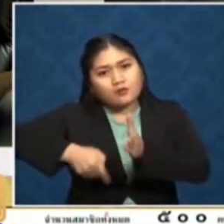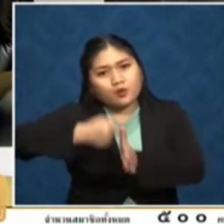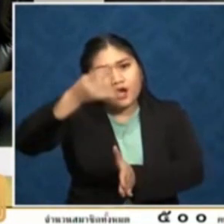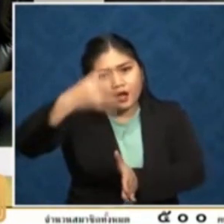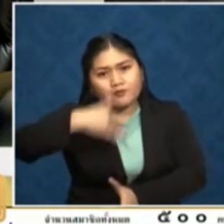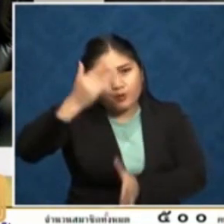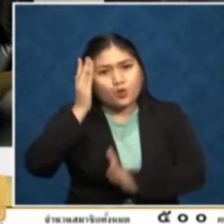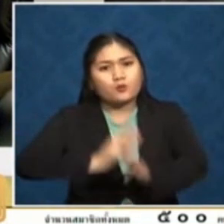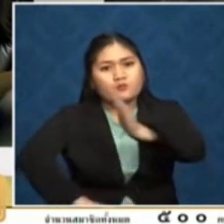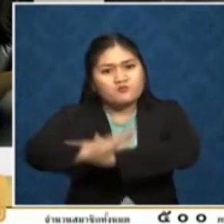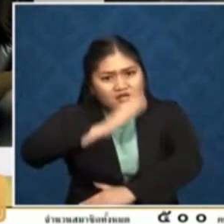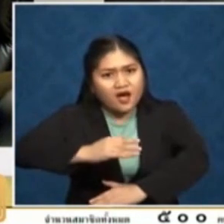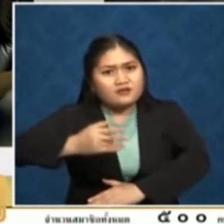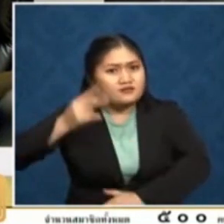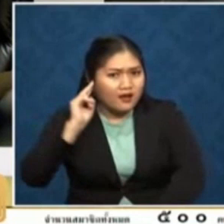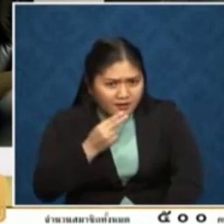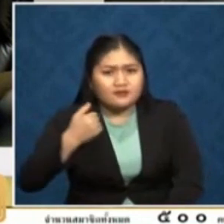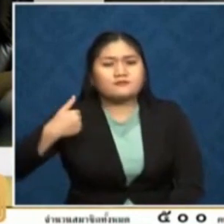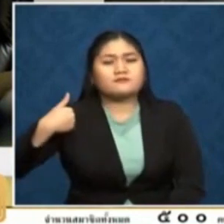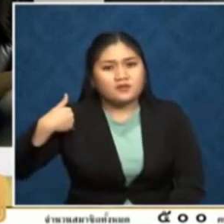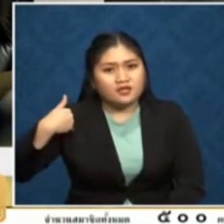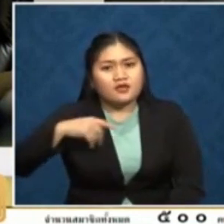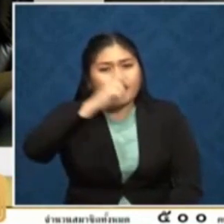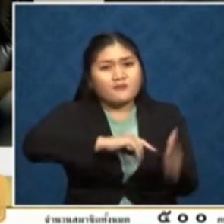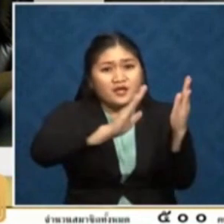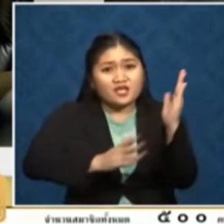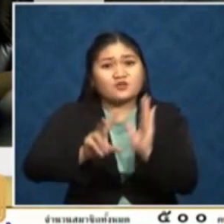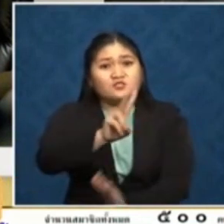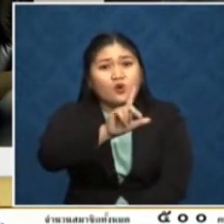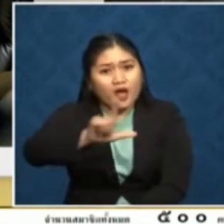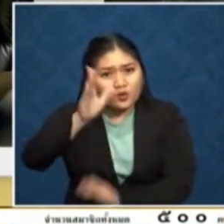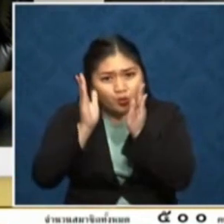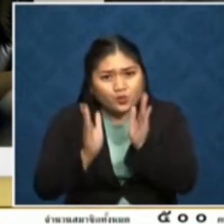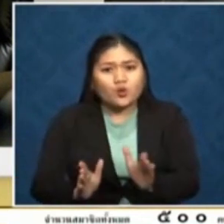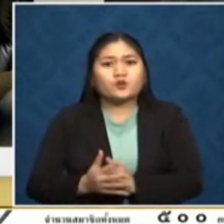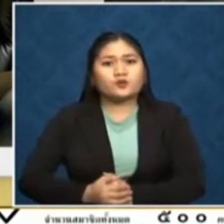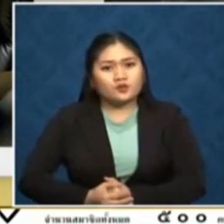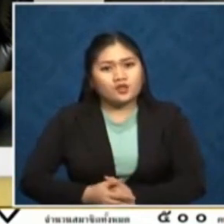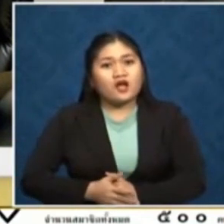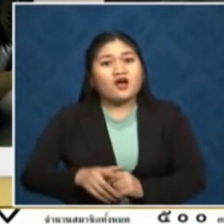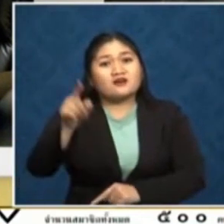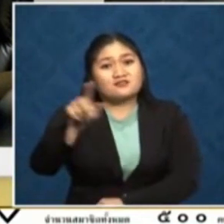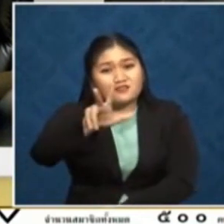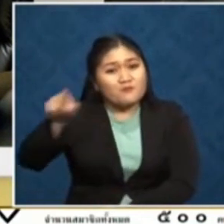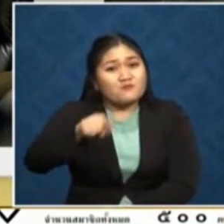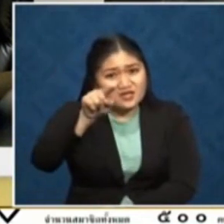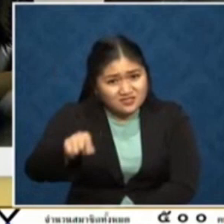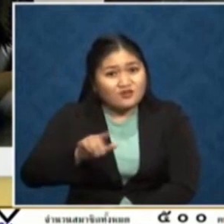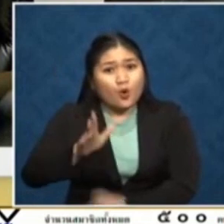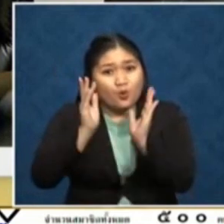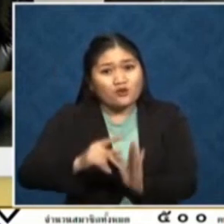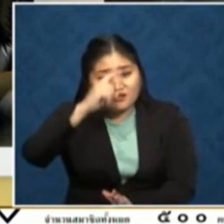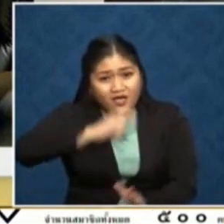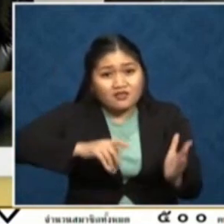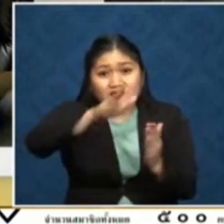มครับล่างภาษามือของเราทำไมเราจึงต้องมีล่างภาษามือเพราะเรามี